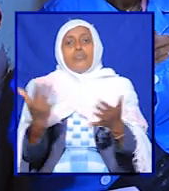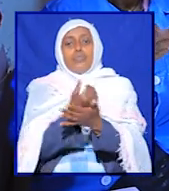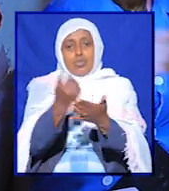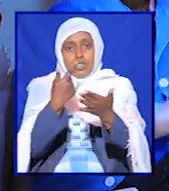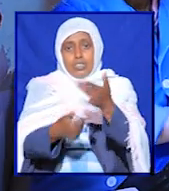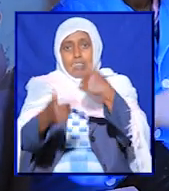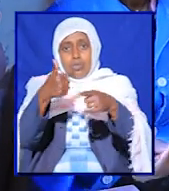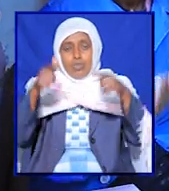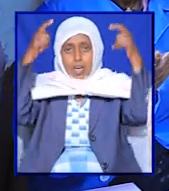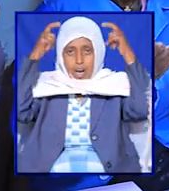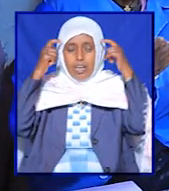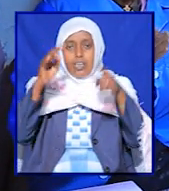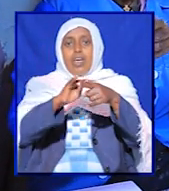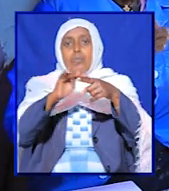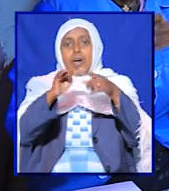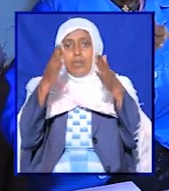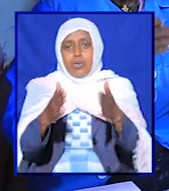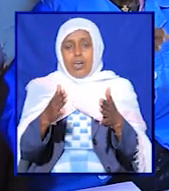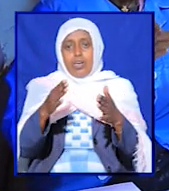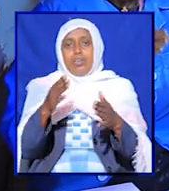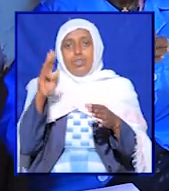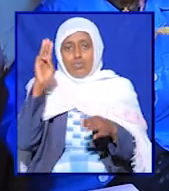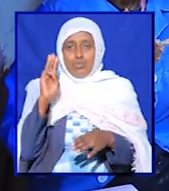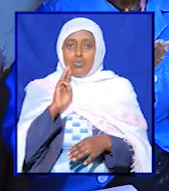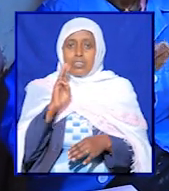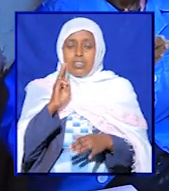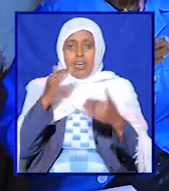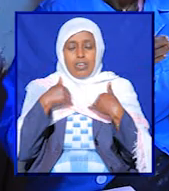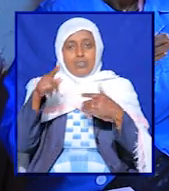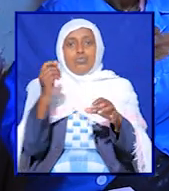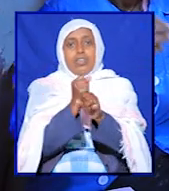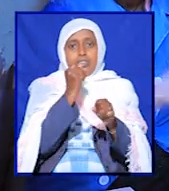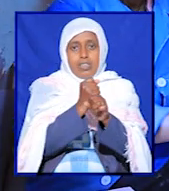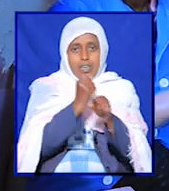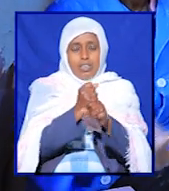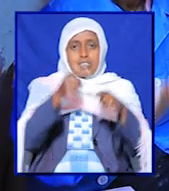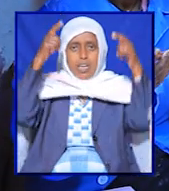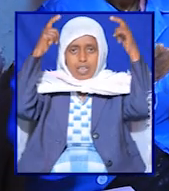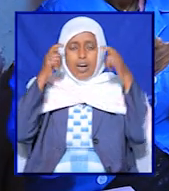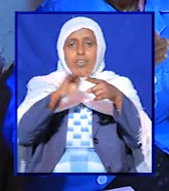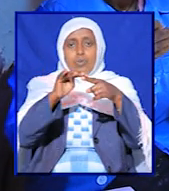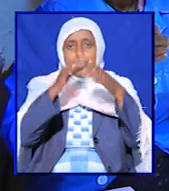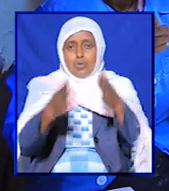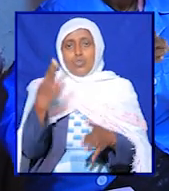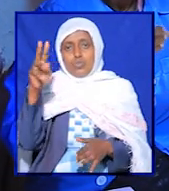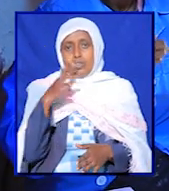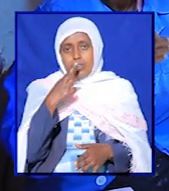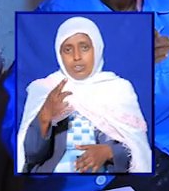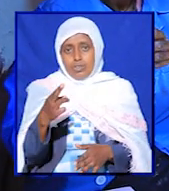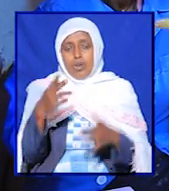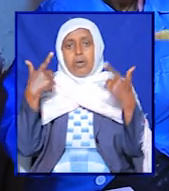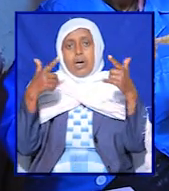እዚህ መጡና የአክሊል ባለሙያ ሶስና አለች እሷ ትሰራለች። ያው የአክሊል ባለሙያችን ሁለት